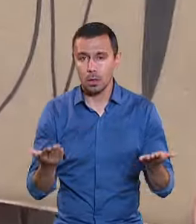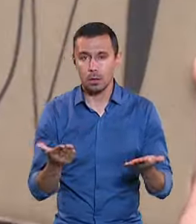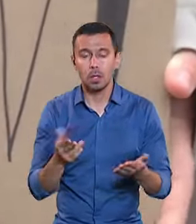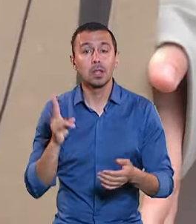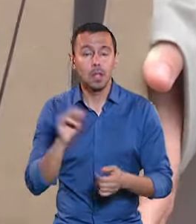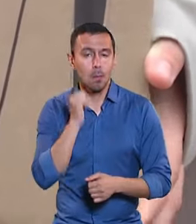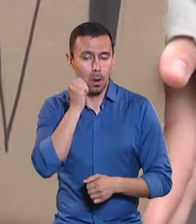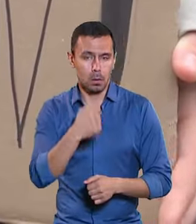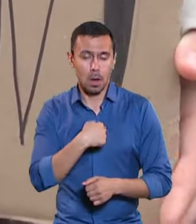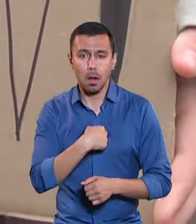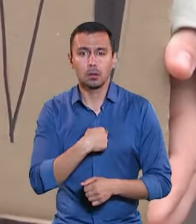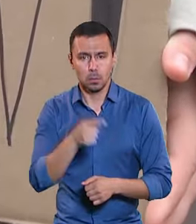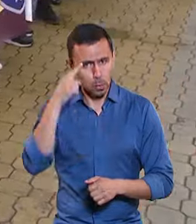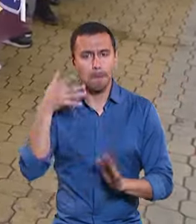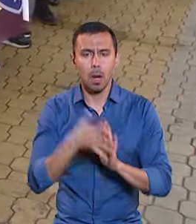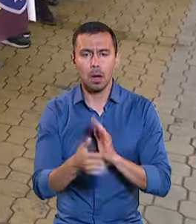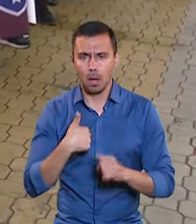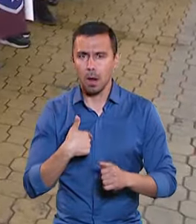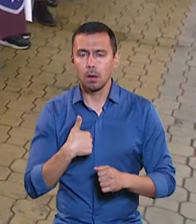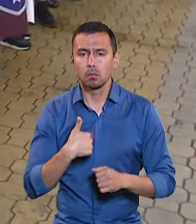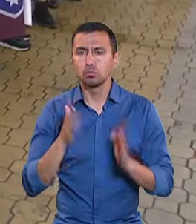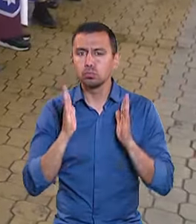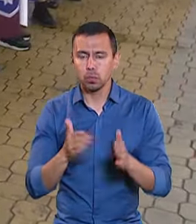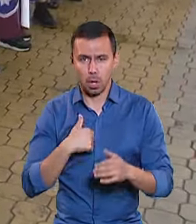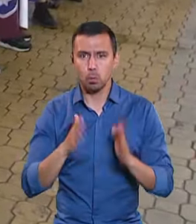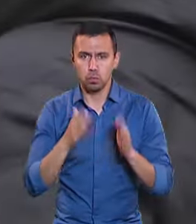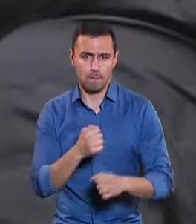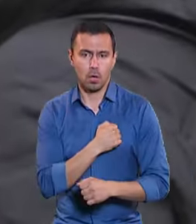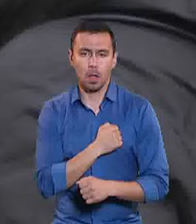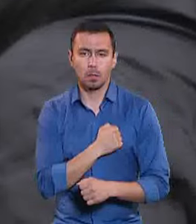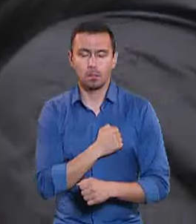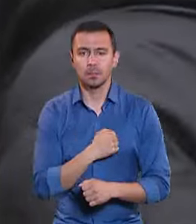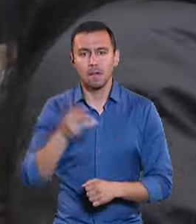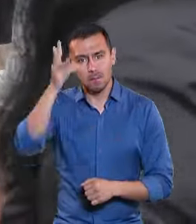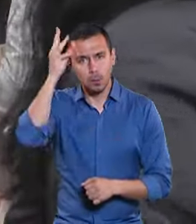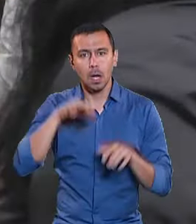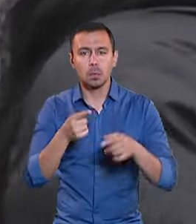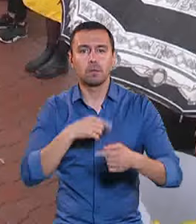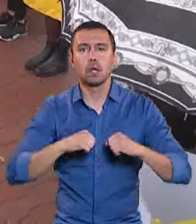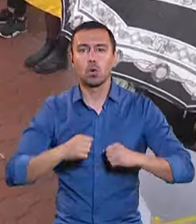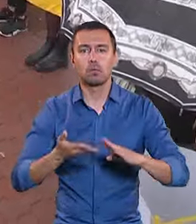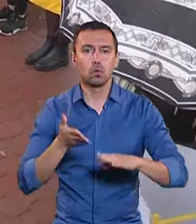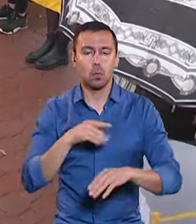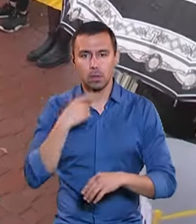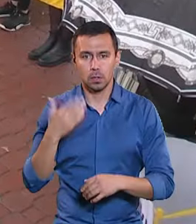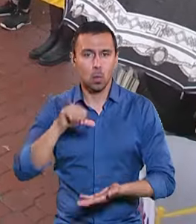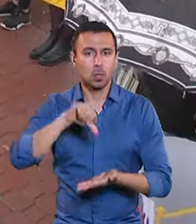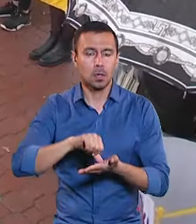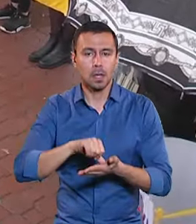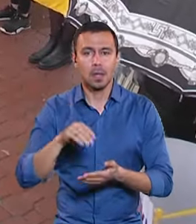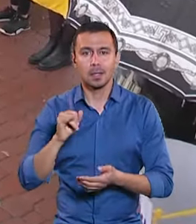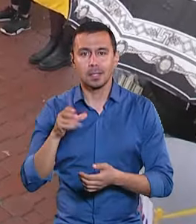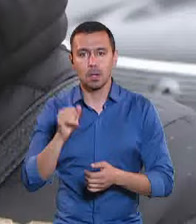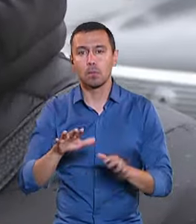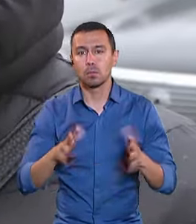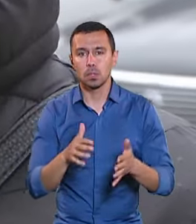Ні, бабушка, ну ти розумієш, ну я буду воєнним. У Хмельницькому акції «Поверніть героїв додому» зі слів її учасниці Таїси